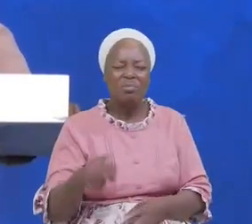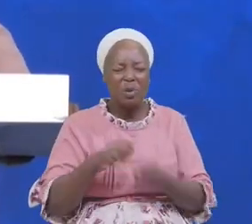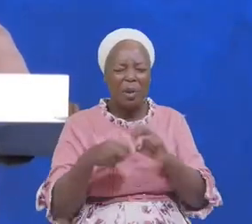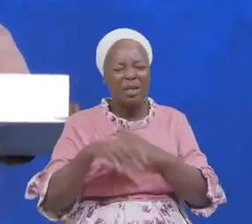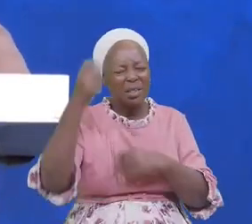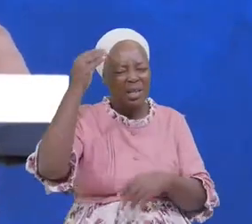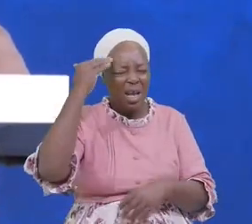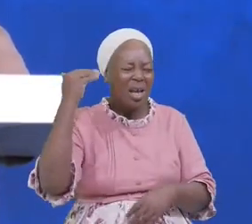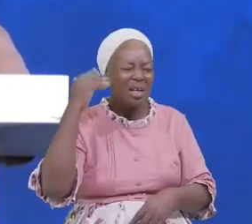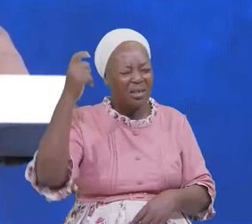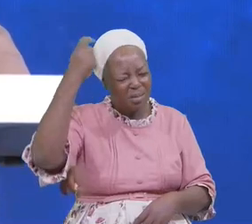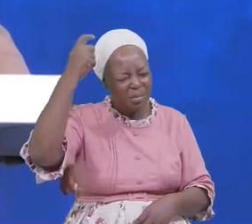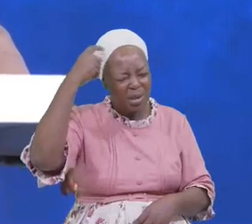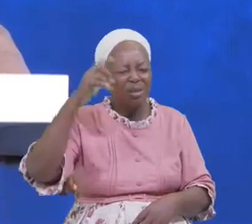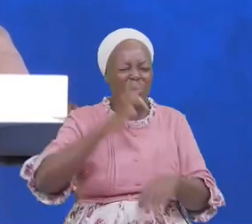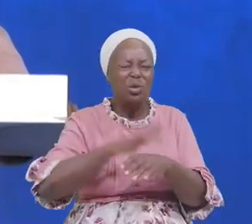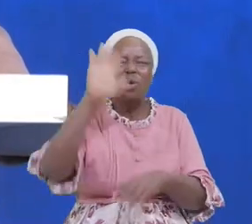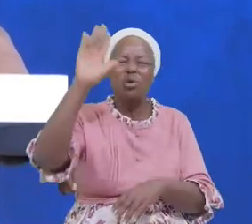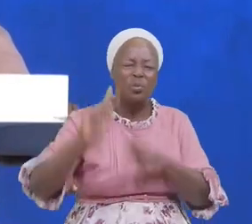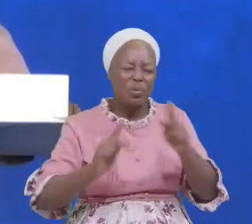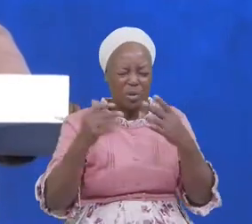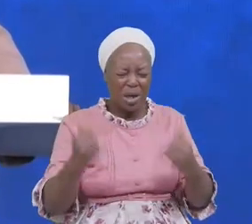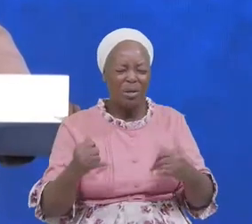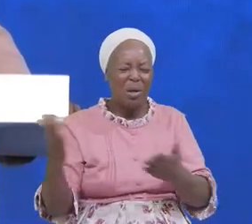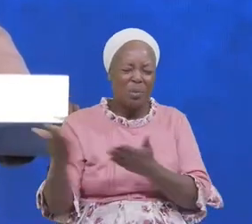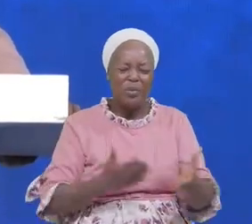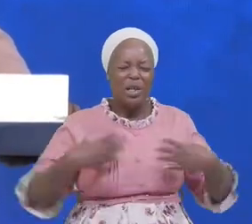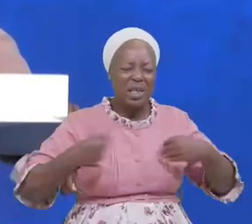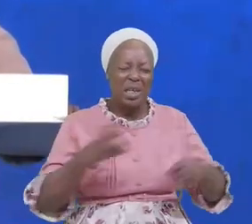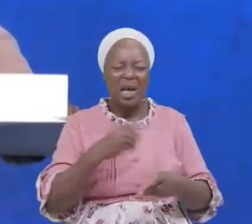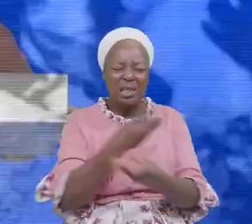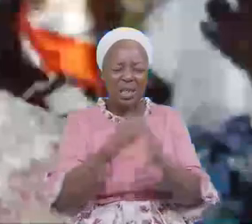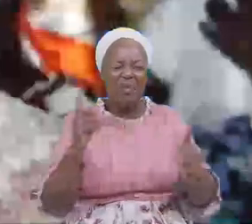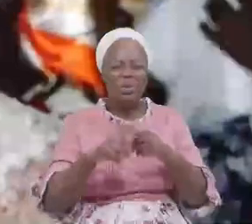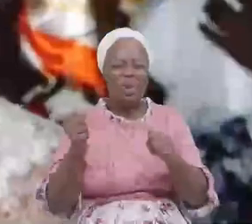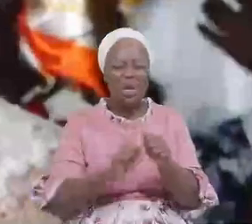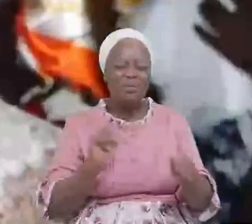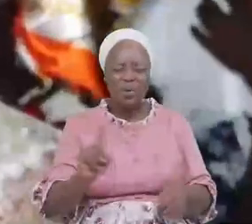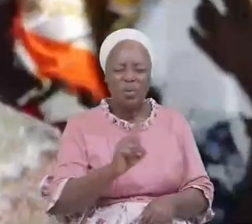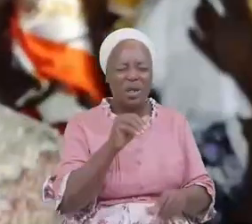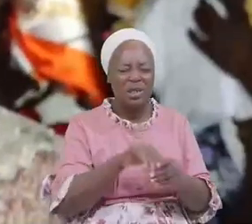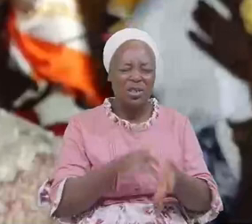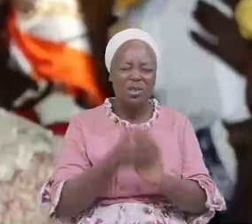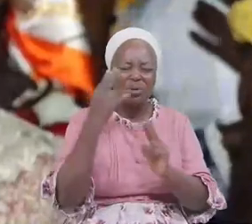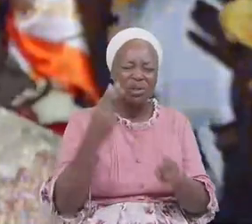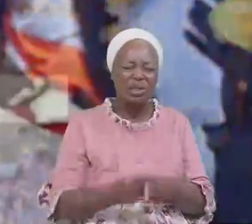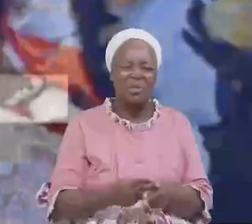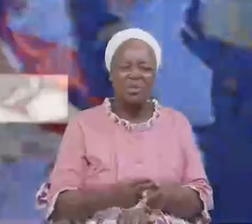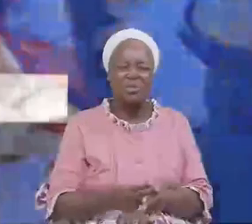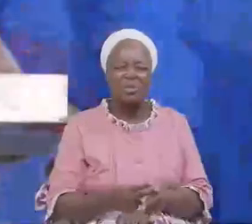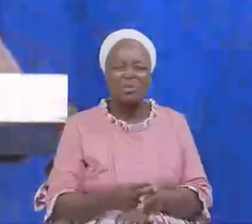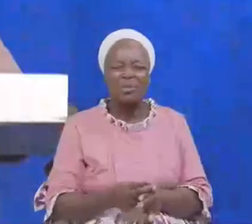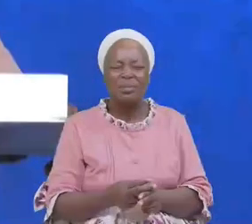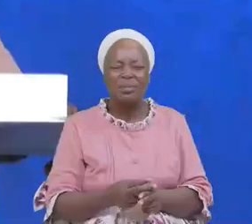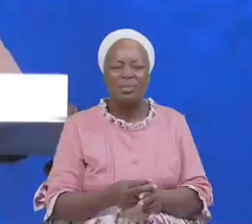Tout problème dans le cerveau, touche ton peuple, guéris-le et envoie la délivrance à chacun.